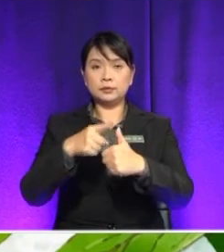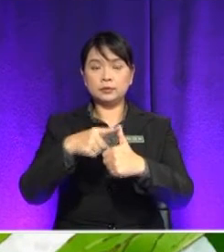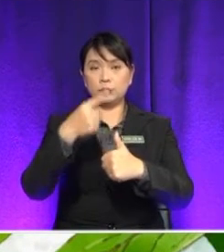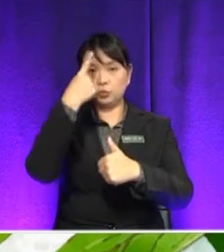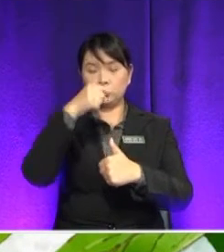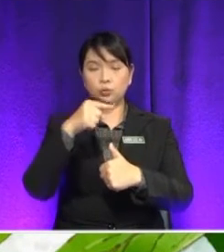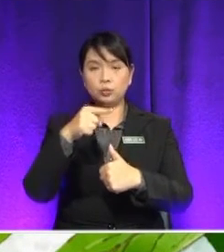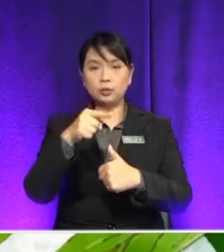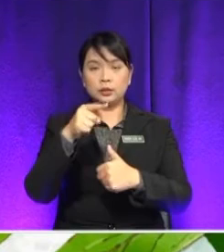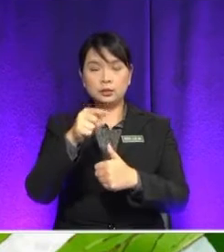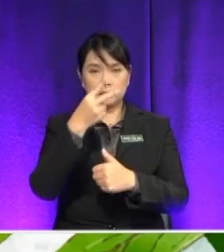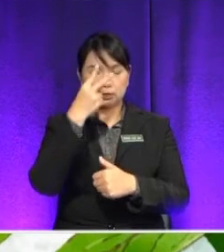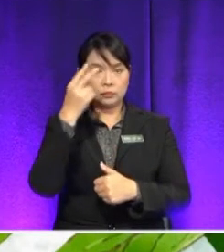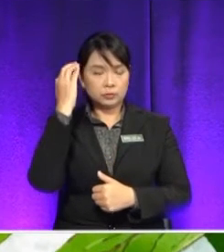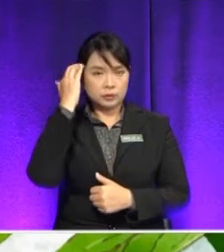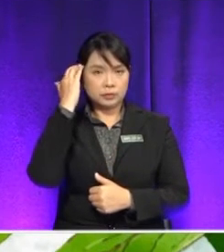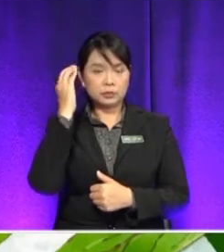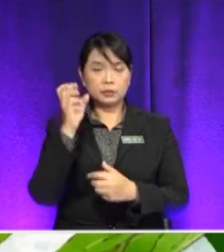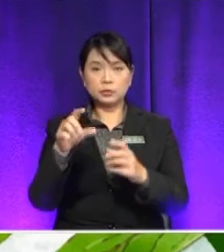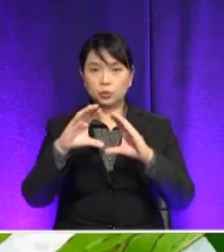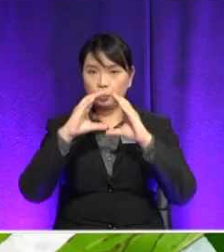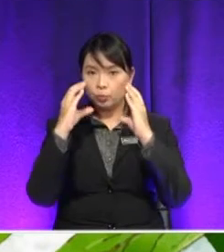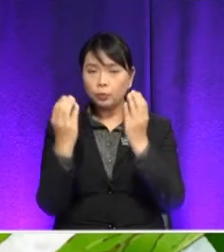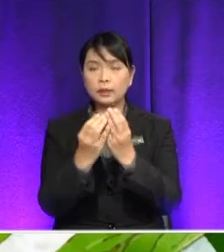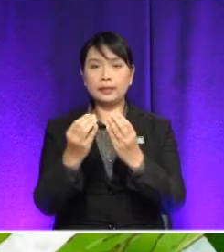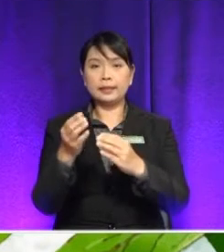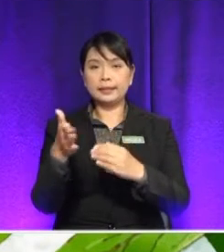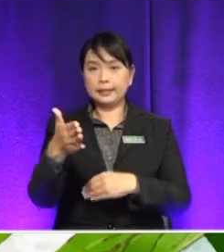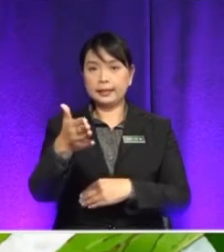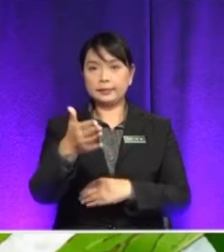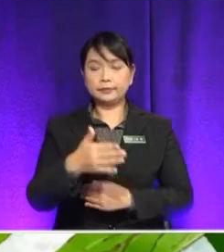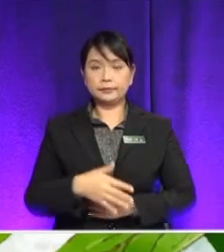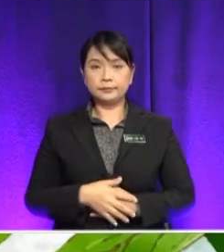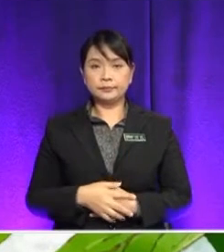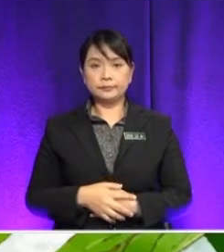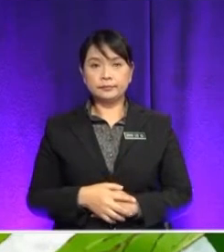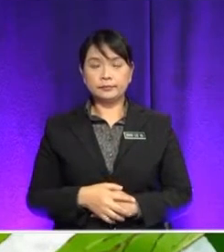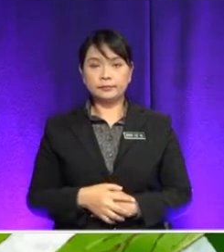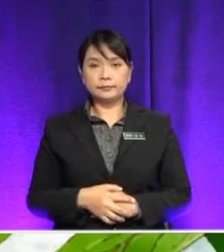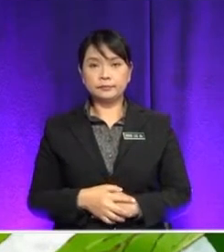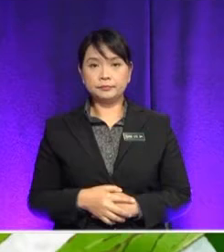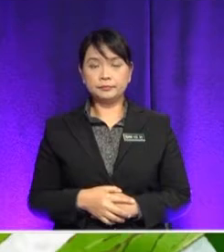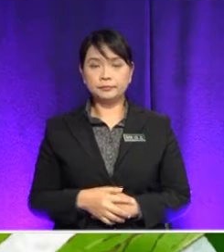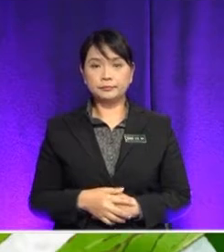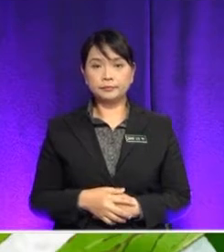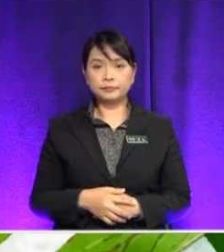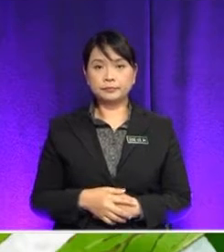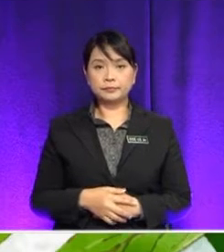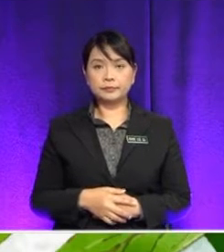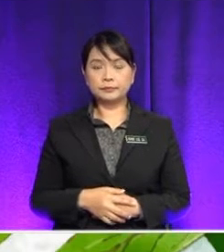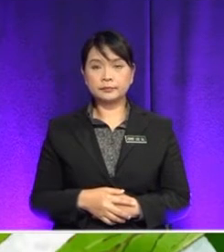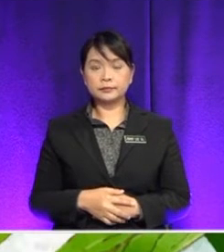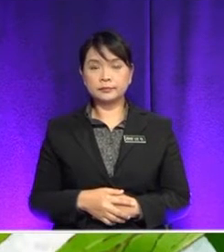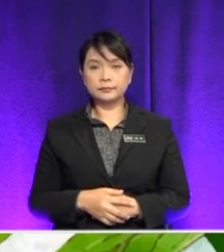sekumpulan ikan dan memeriksa pertumbuhan fetus dalam rahim ibu oke oke kegunaan Laila Oke